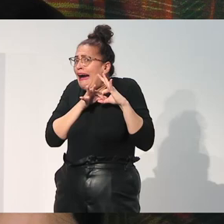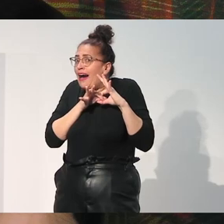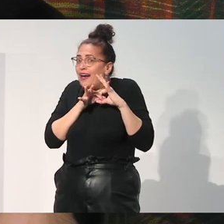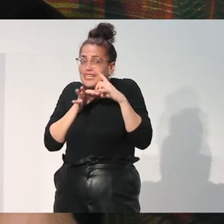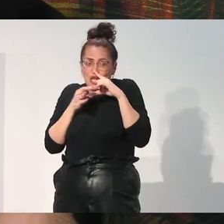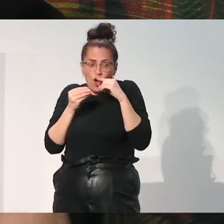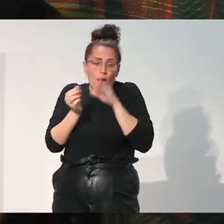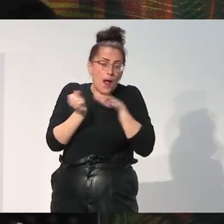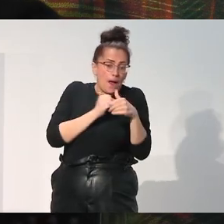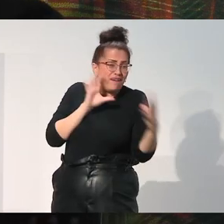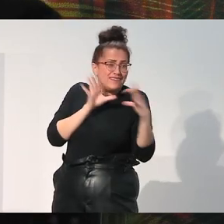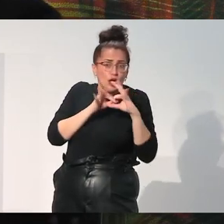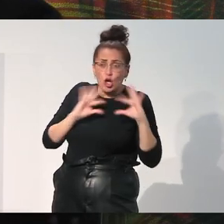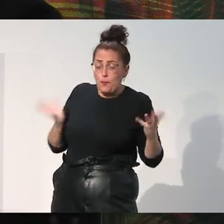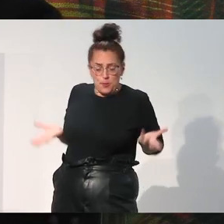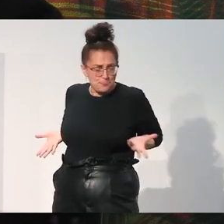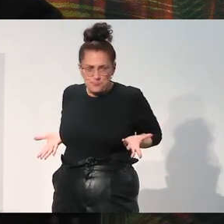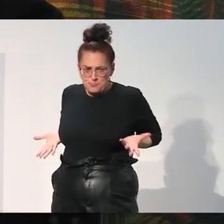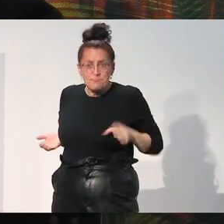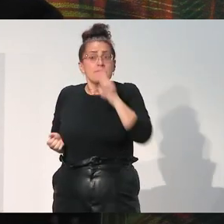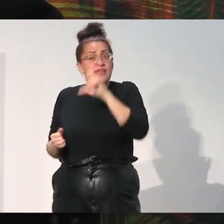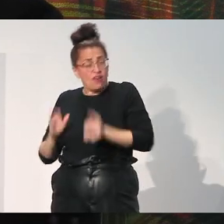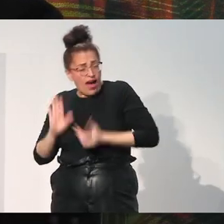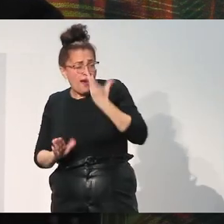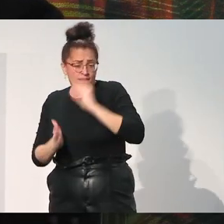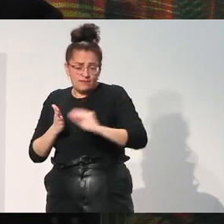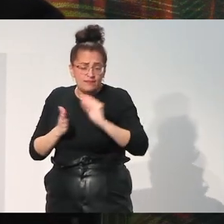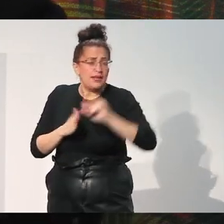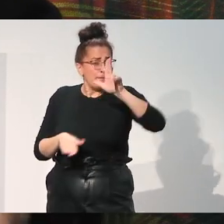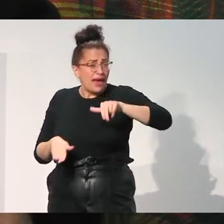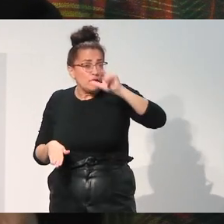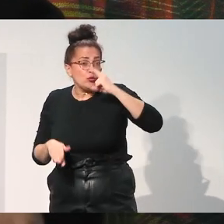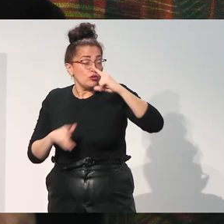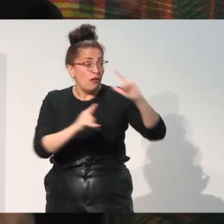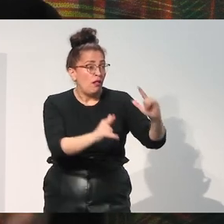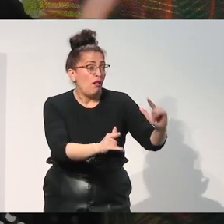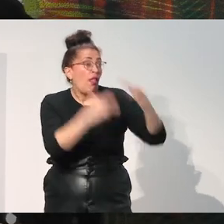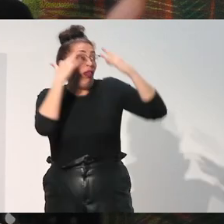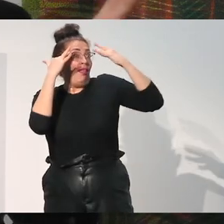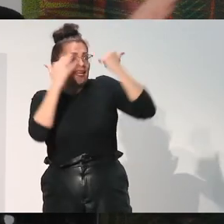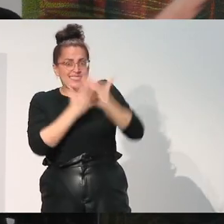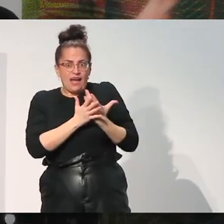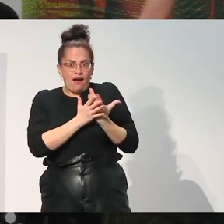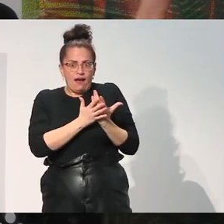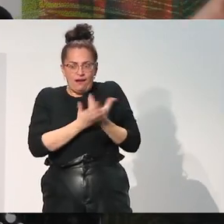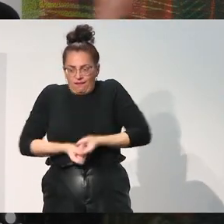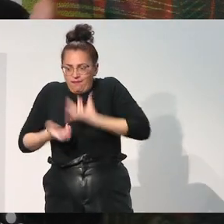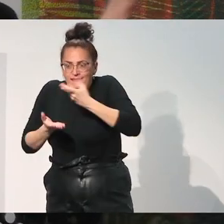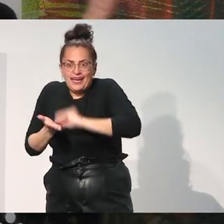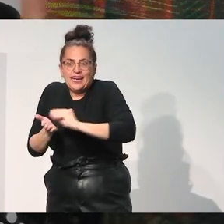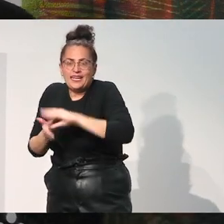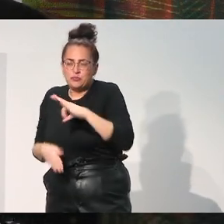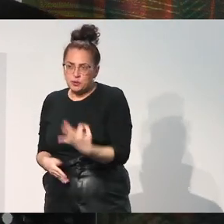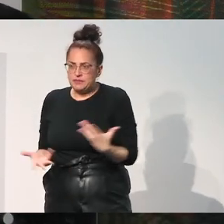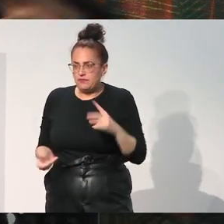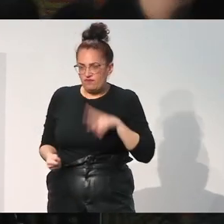que ce sont ces autrices, ces auteurs, ces artistes-là qui vous nourrissent ? Quand j'étais jeune, c'est effectivement étrange. Tu nais